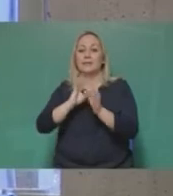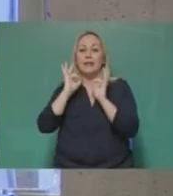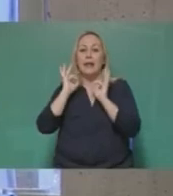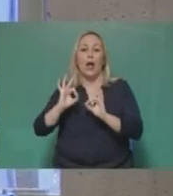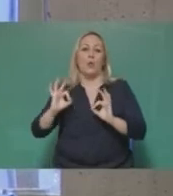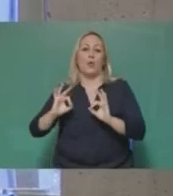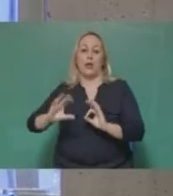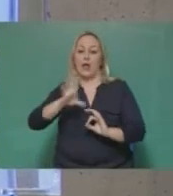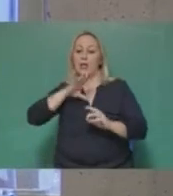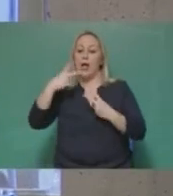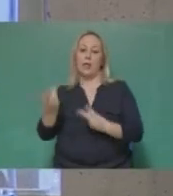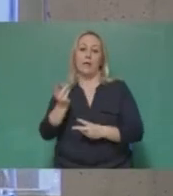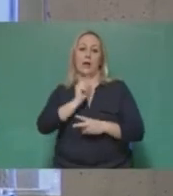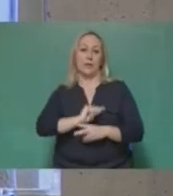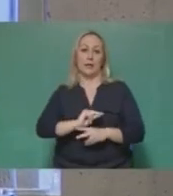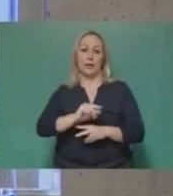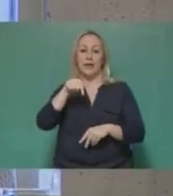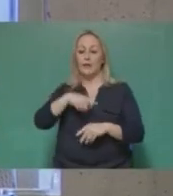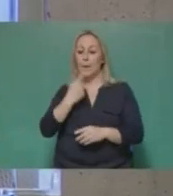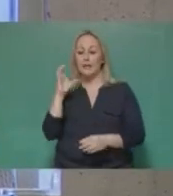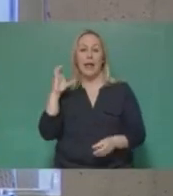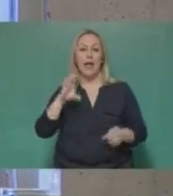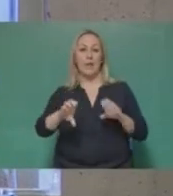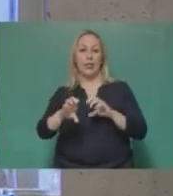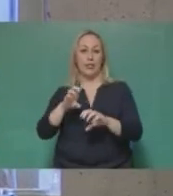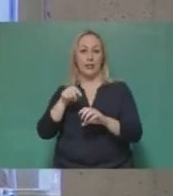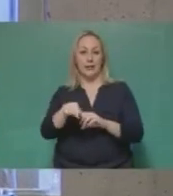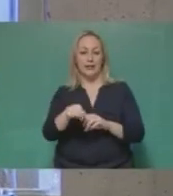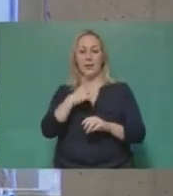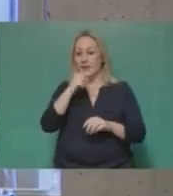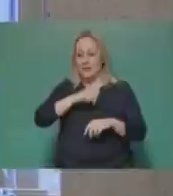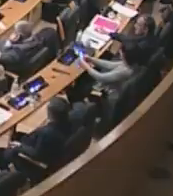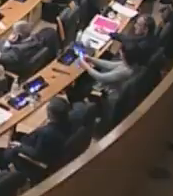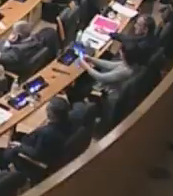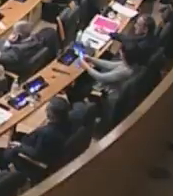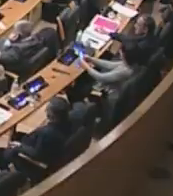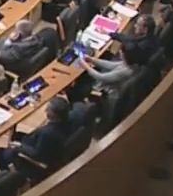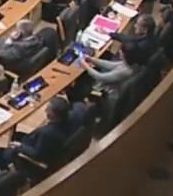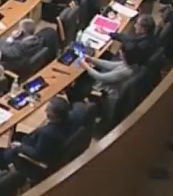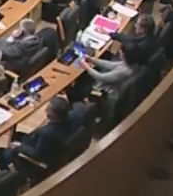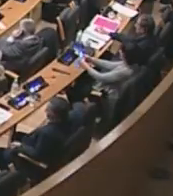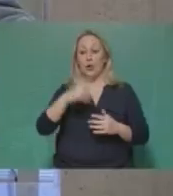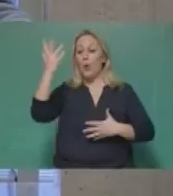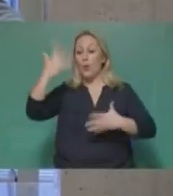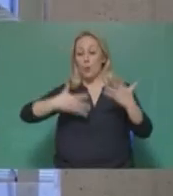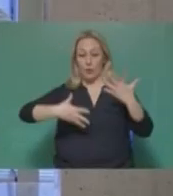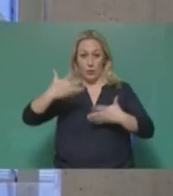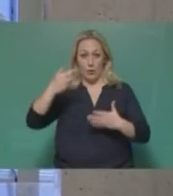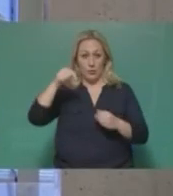τις βλέπει ο δημότης της Θεσσαλονίκης στην πόλη του. Εν λόγω, προϋπολογισμός